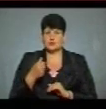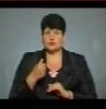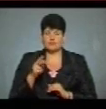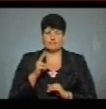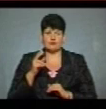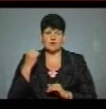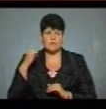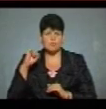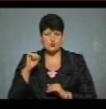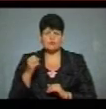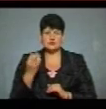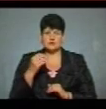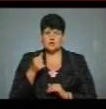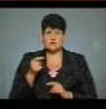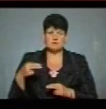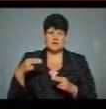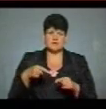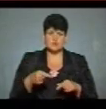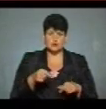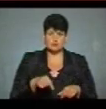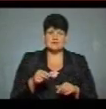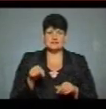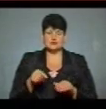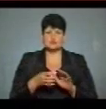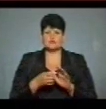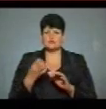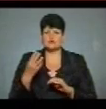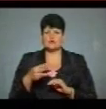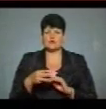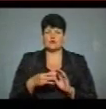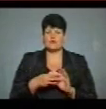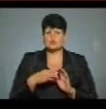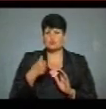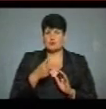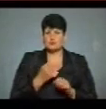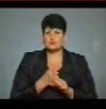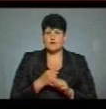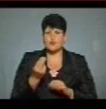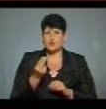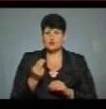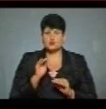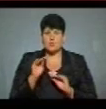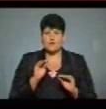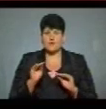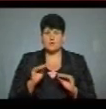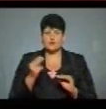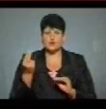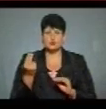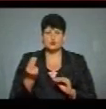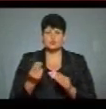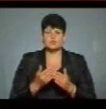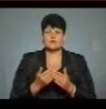У 14 років переїхав до Тернополя, з 1948 року працював художником-оформлювачем в